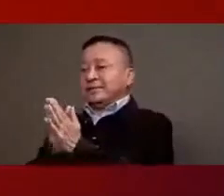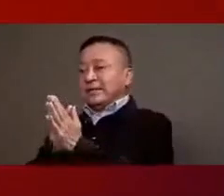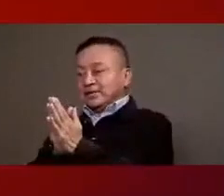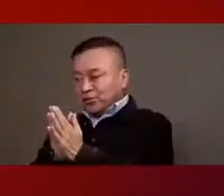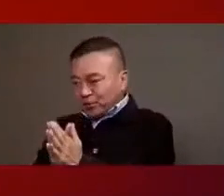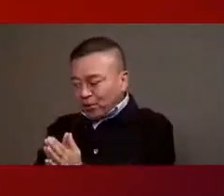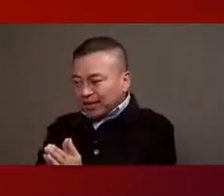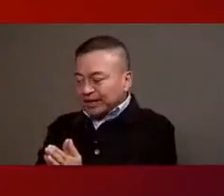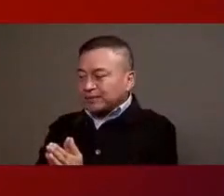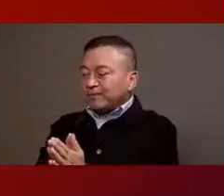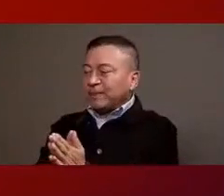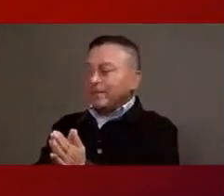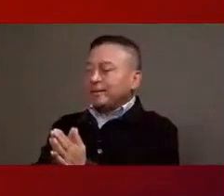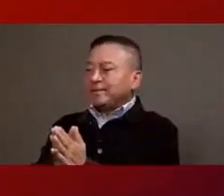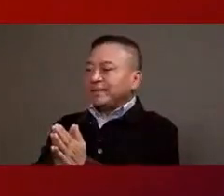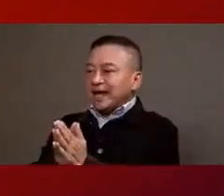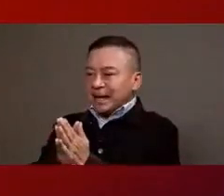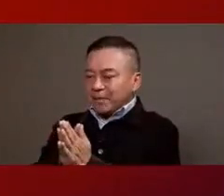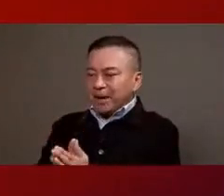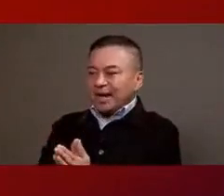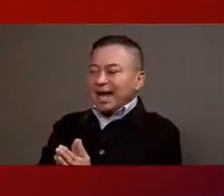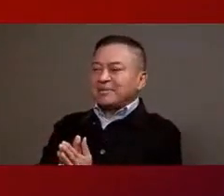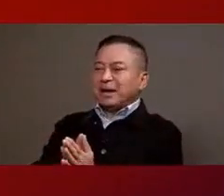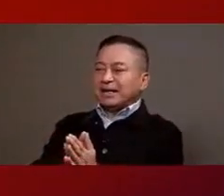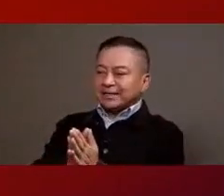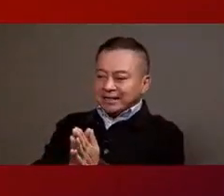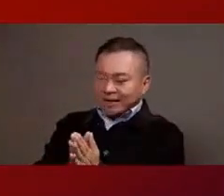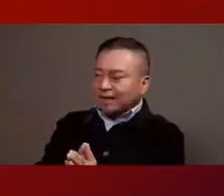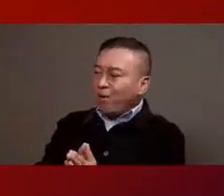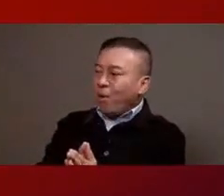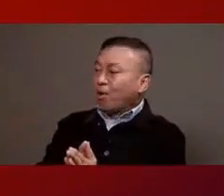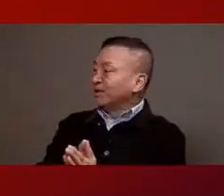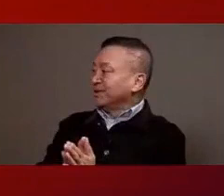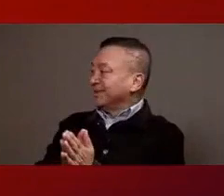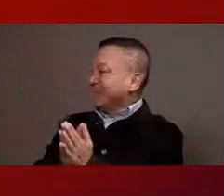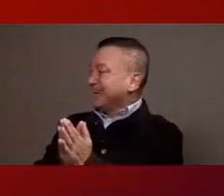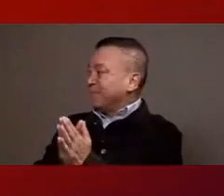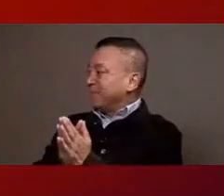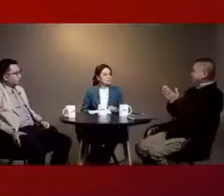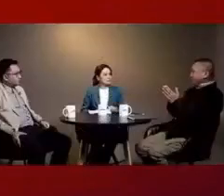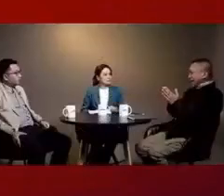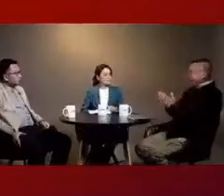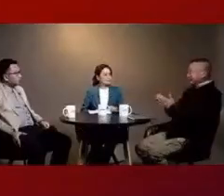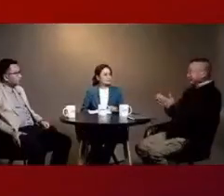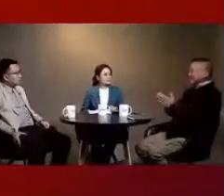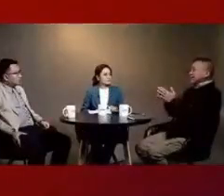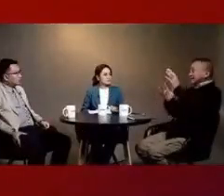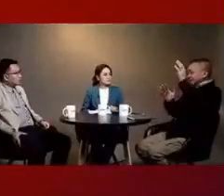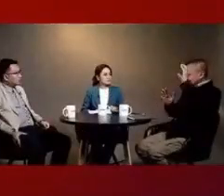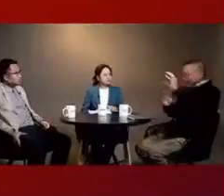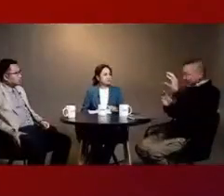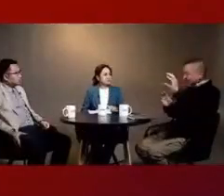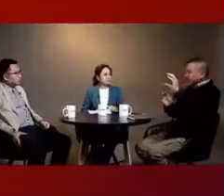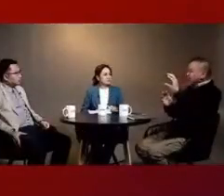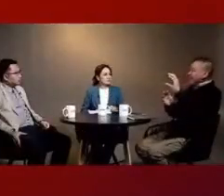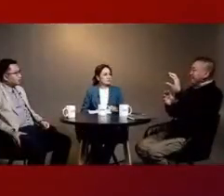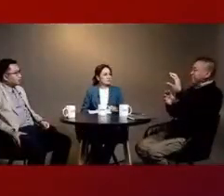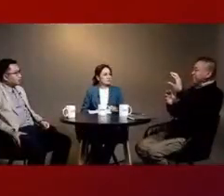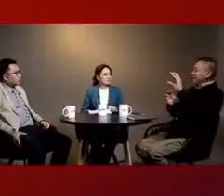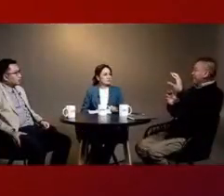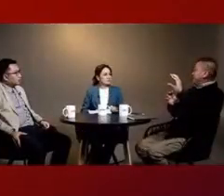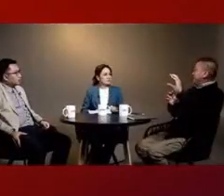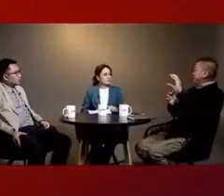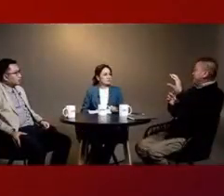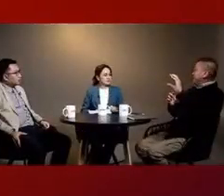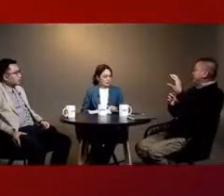ก็ต้องแต่ 1027ได้รับพลัง เหมือ นกับติดเทอร์โบ จาก การรัฐประห